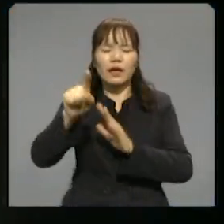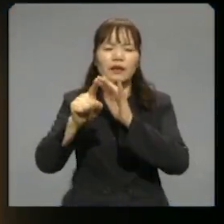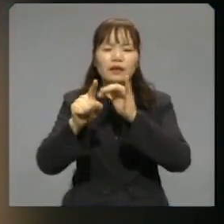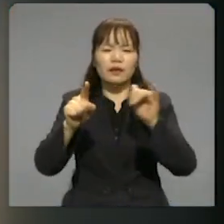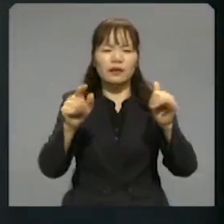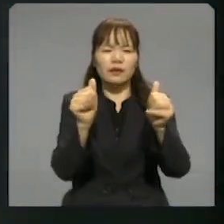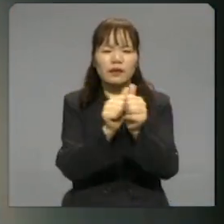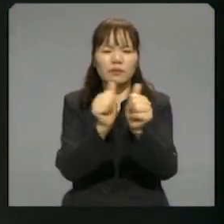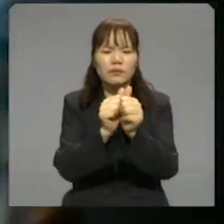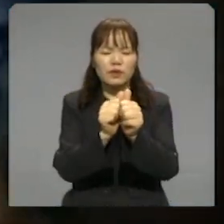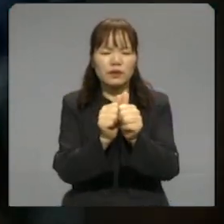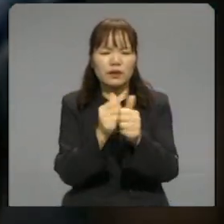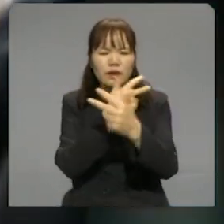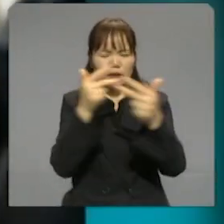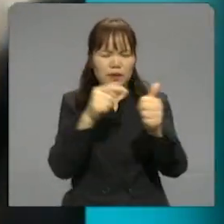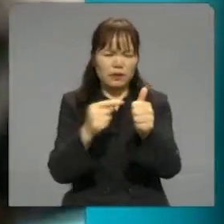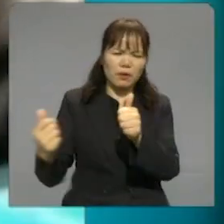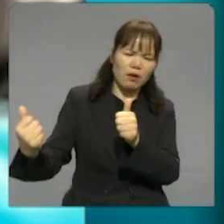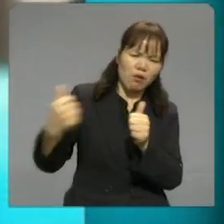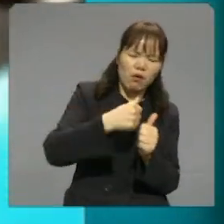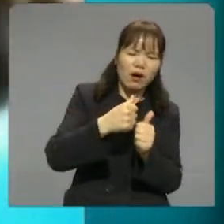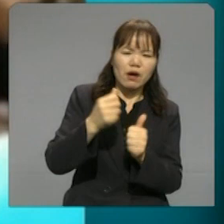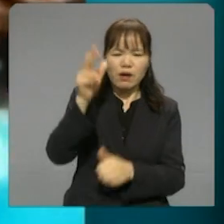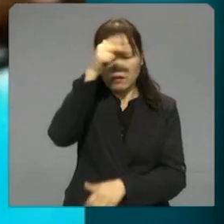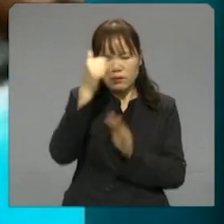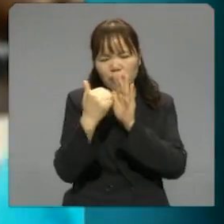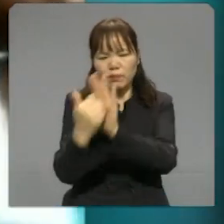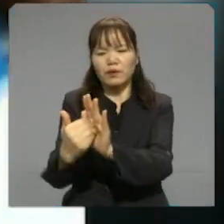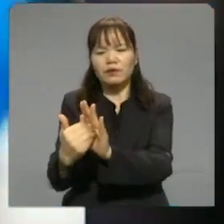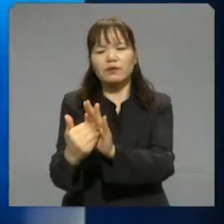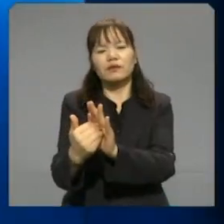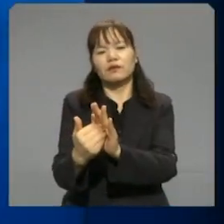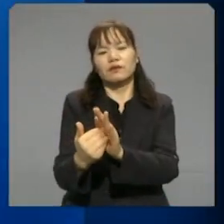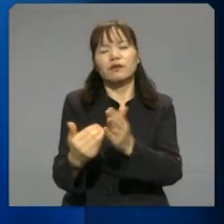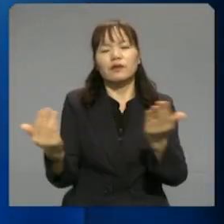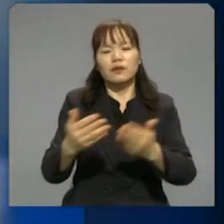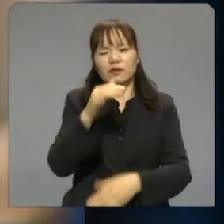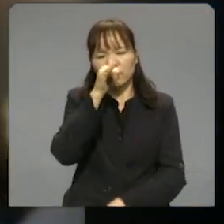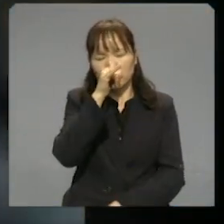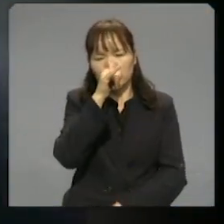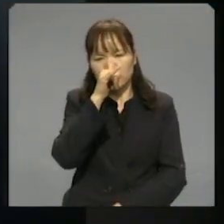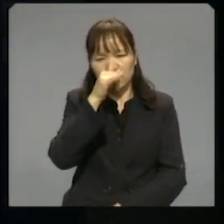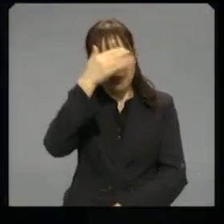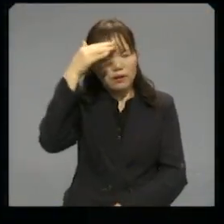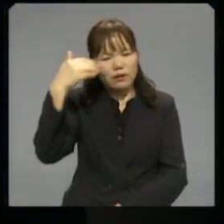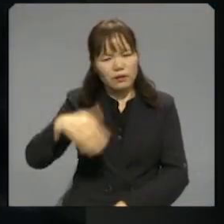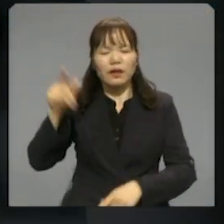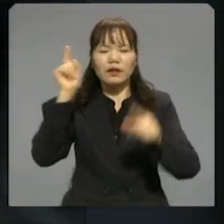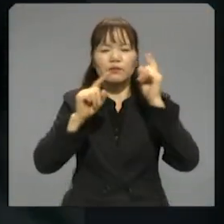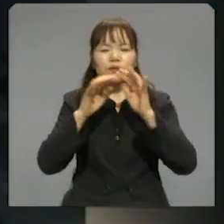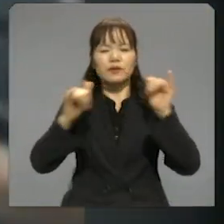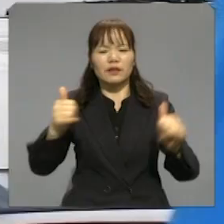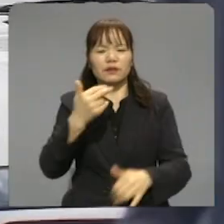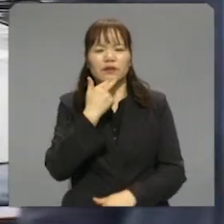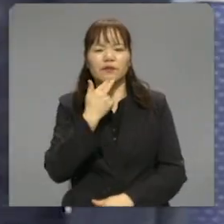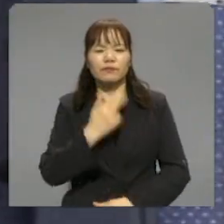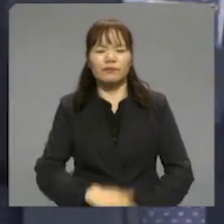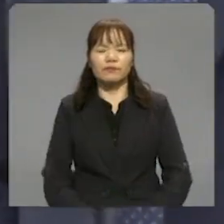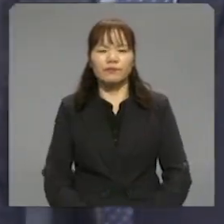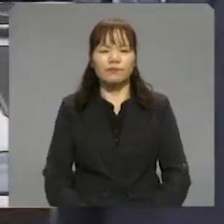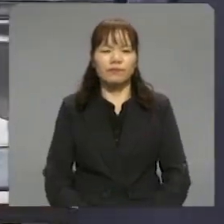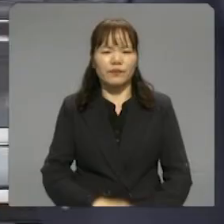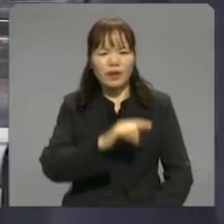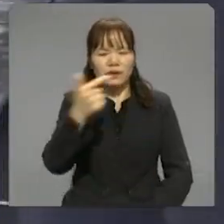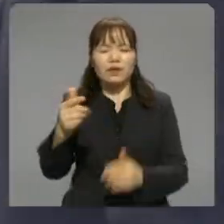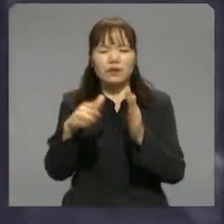이 대표에게 달려들어 경찰에 제압당하는 일도 있었는데 다행히 부상자는 없었습니다.